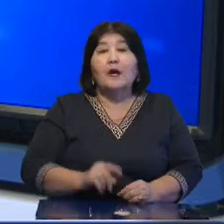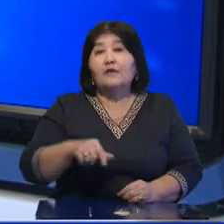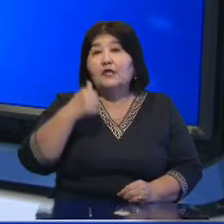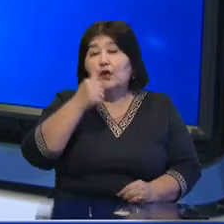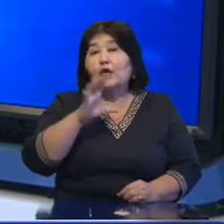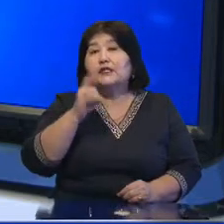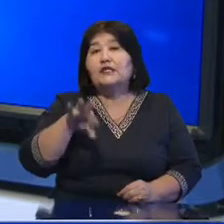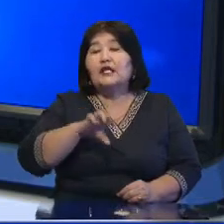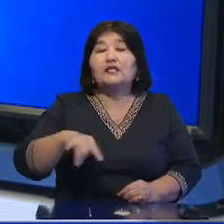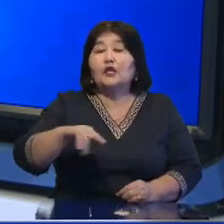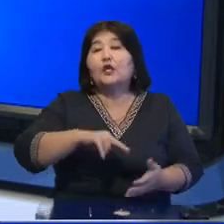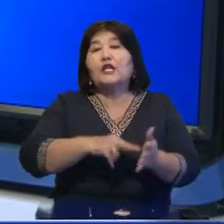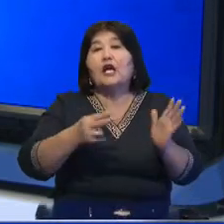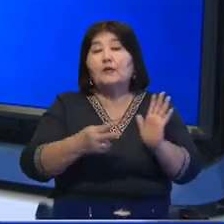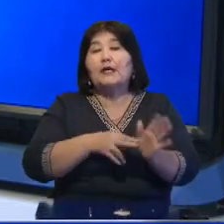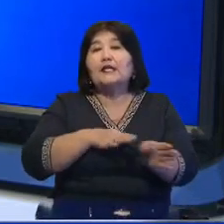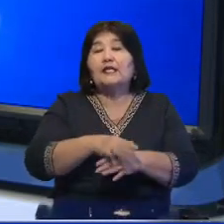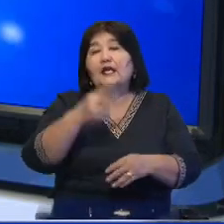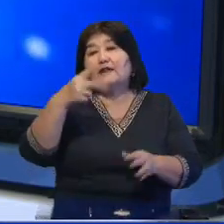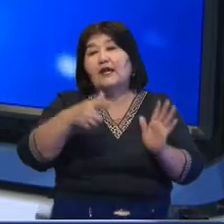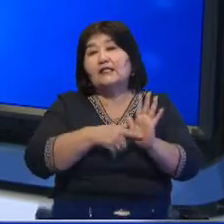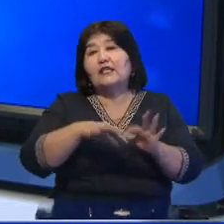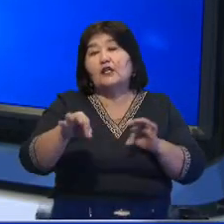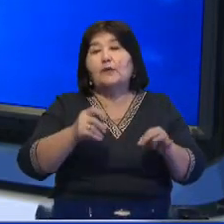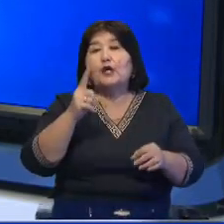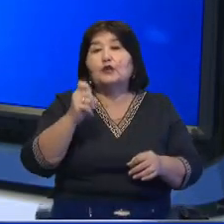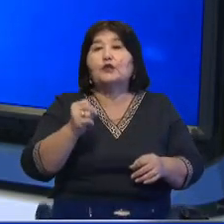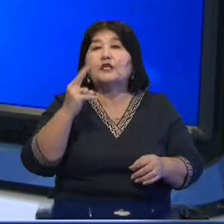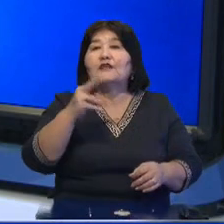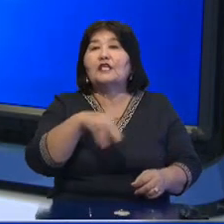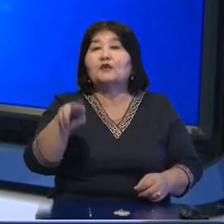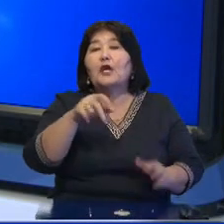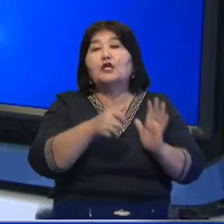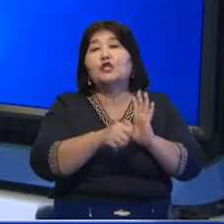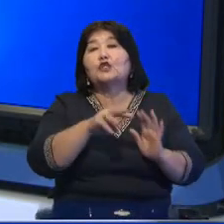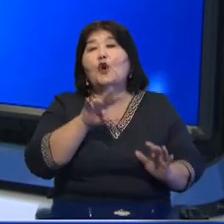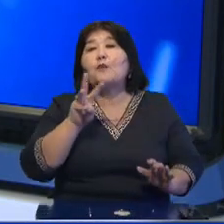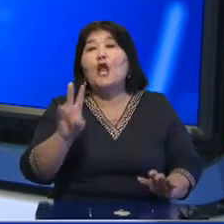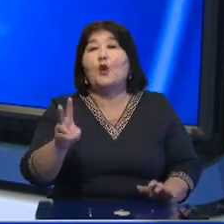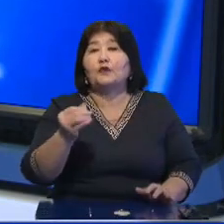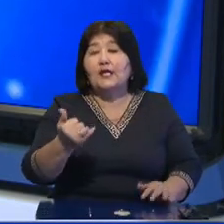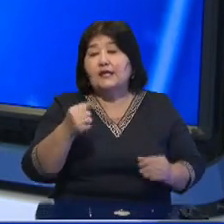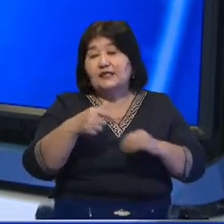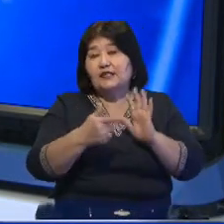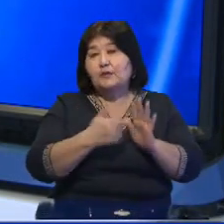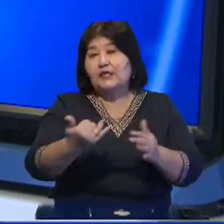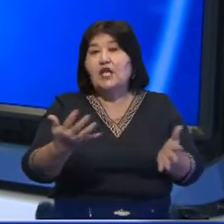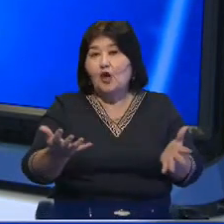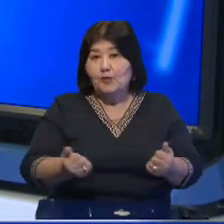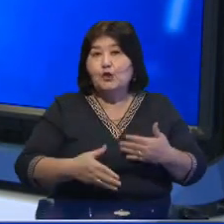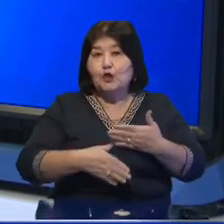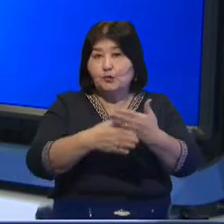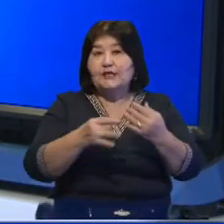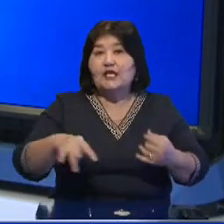в этом году в сардори ском районе планировалось реализовать 27 проектов на сумму 12 млрд 600 млн тенге 17 из них получили